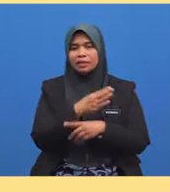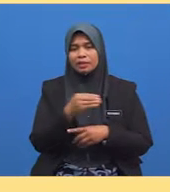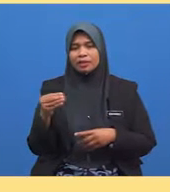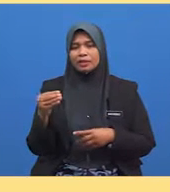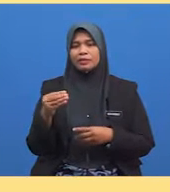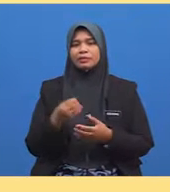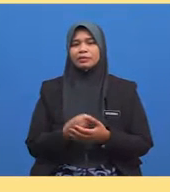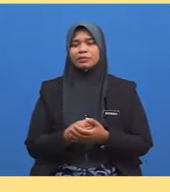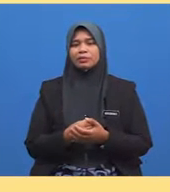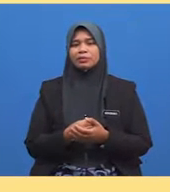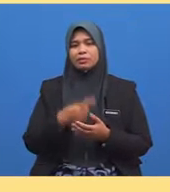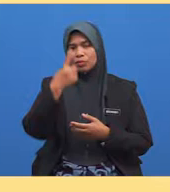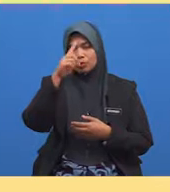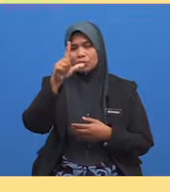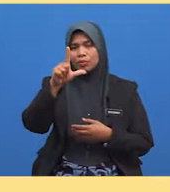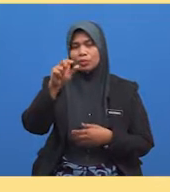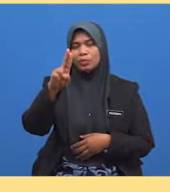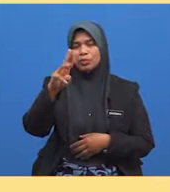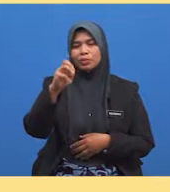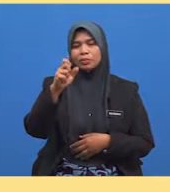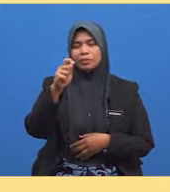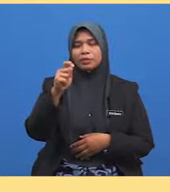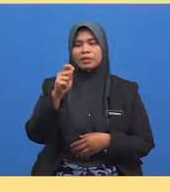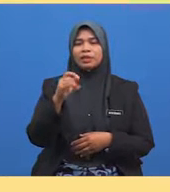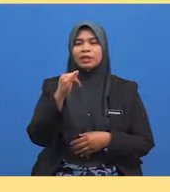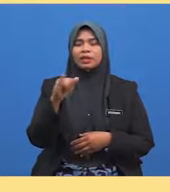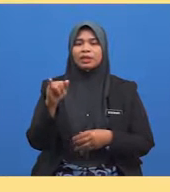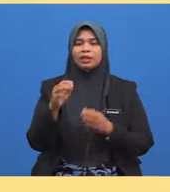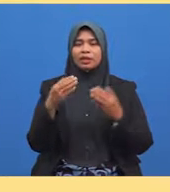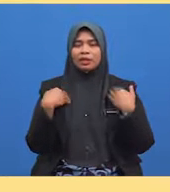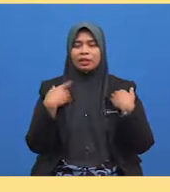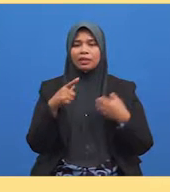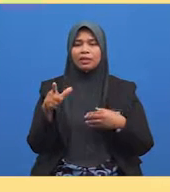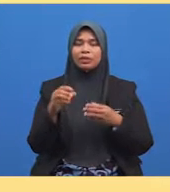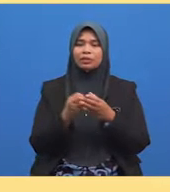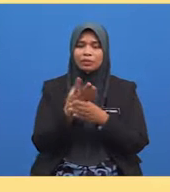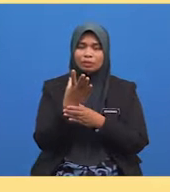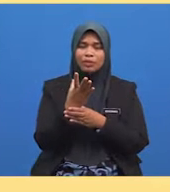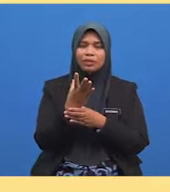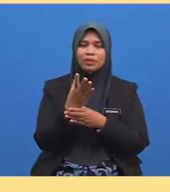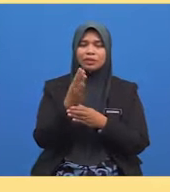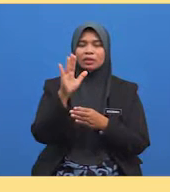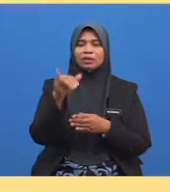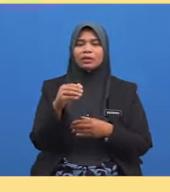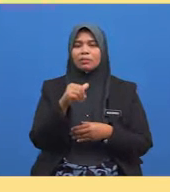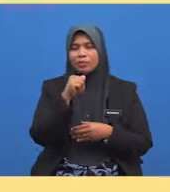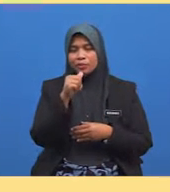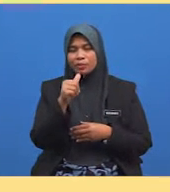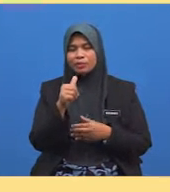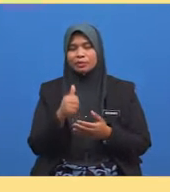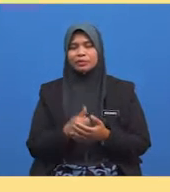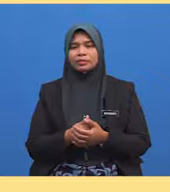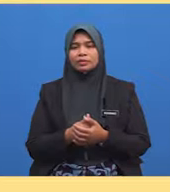kom. Manakala untuk lumut, dia merupakan tumbuhan